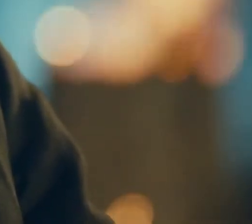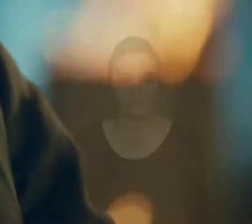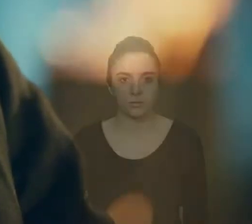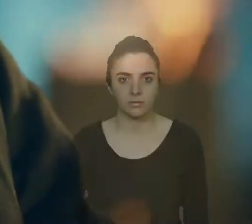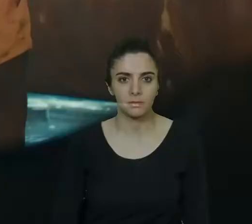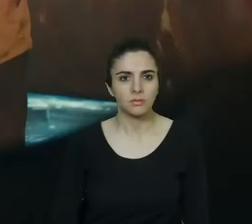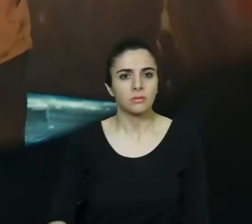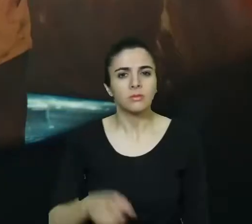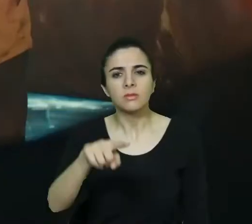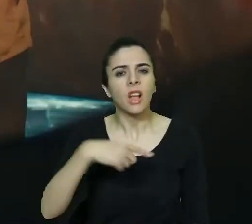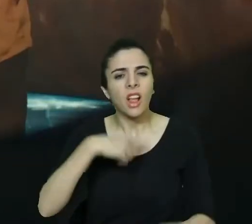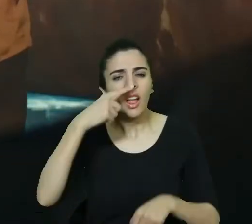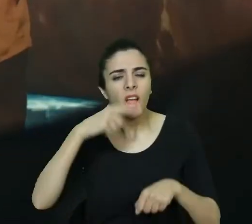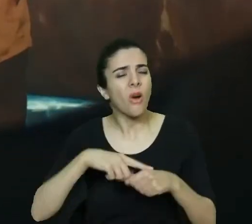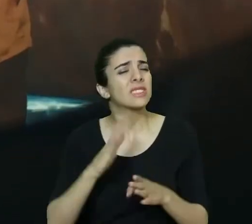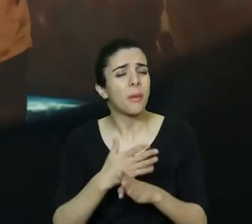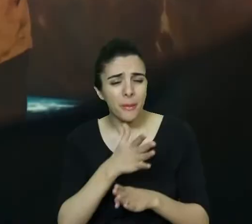Bana niye kandınız biliyor musunuz?